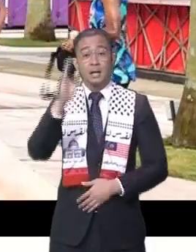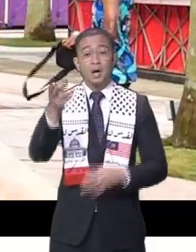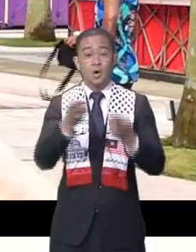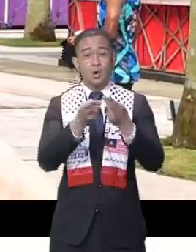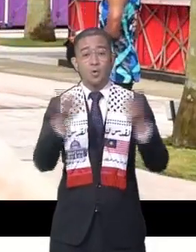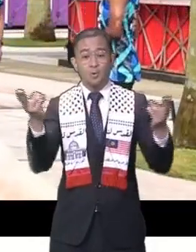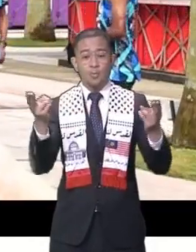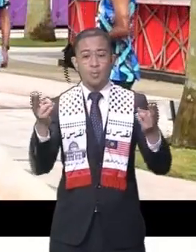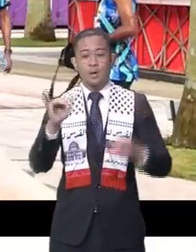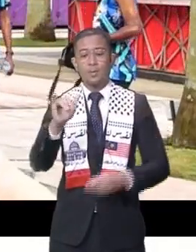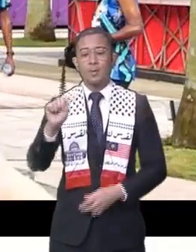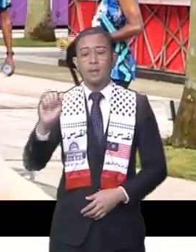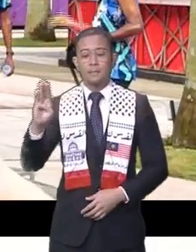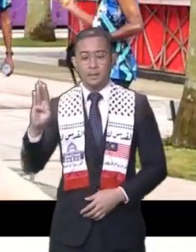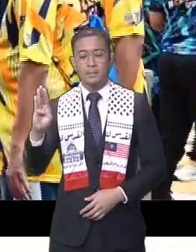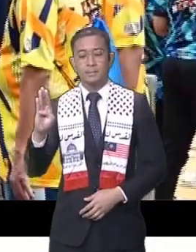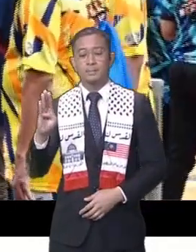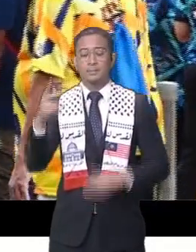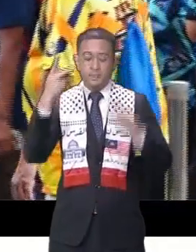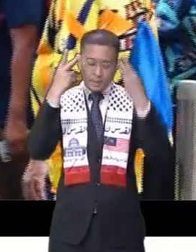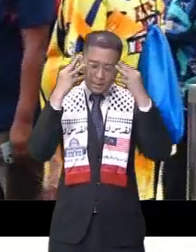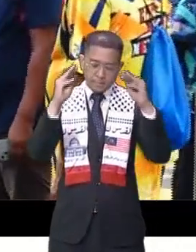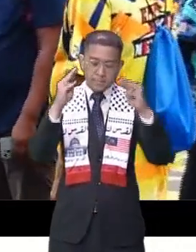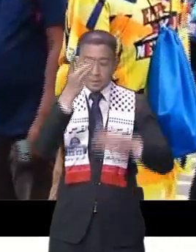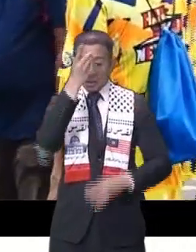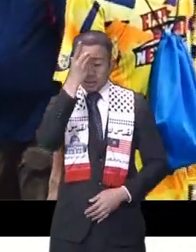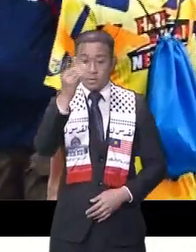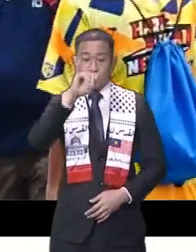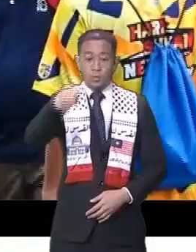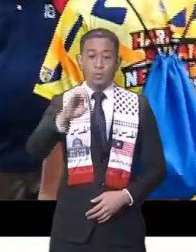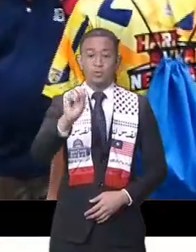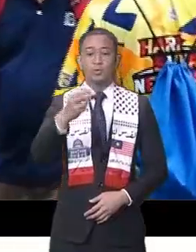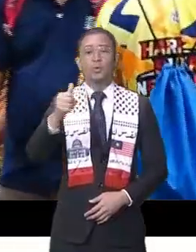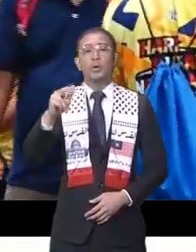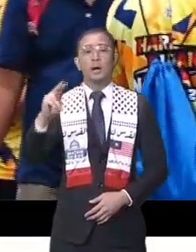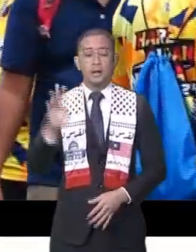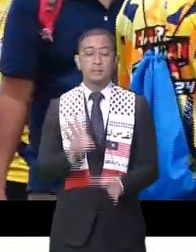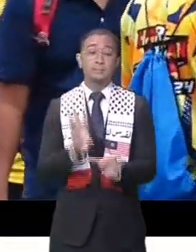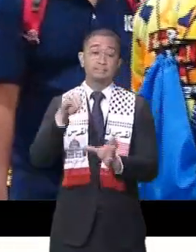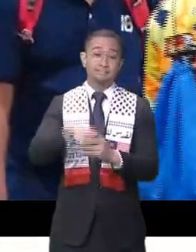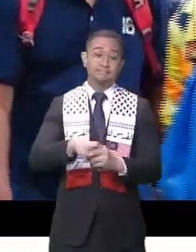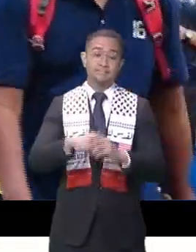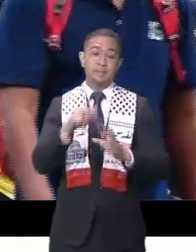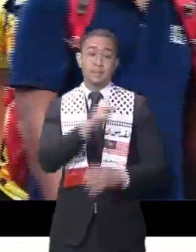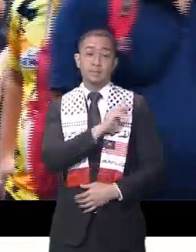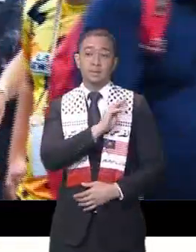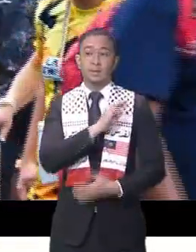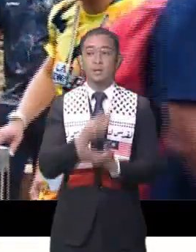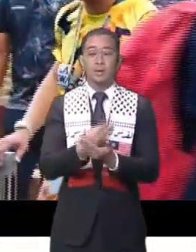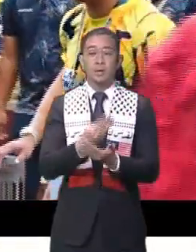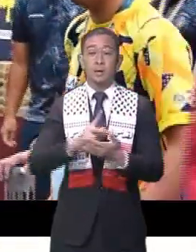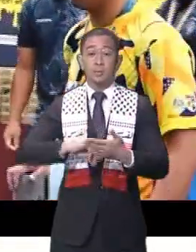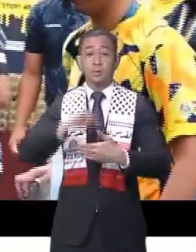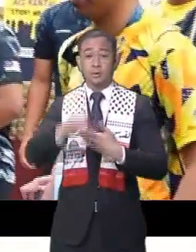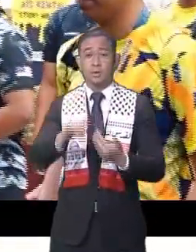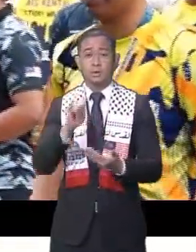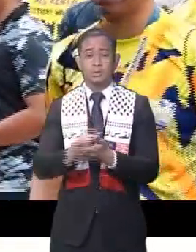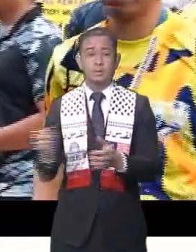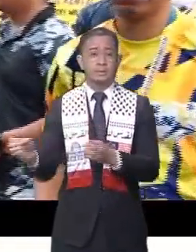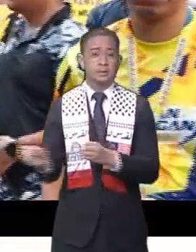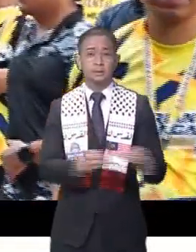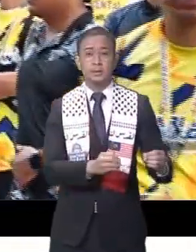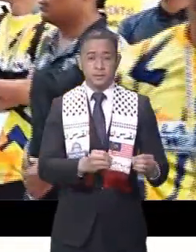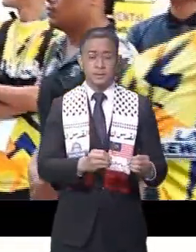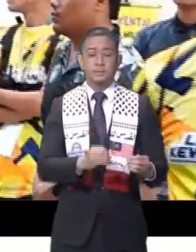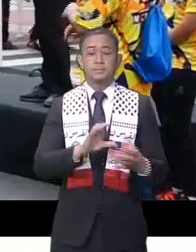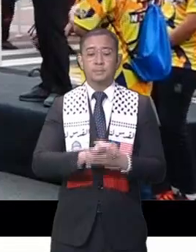kelak yangat Johan berkata sel mengadakan Majlis libat urus di Kementerian kewangan program tersebutut dilaksanakan